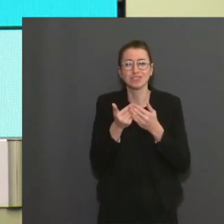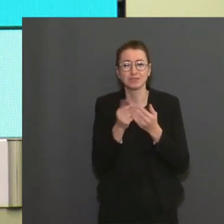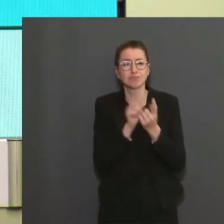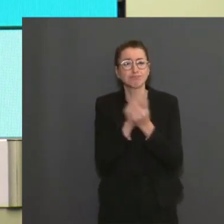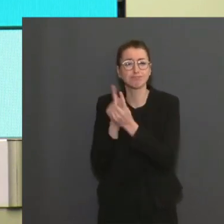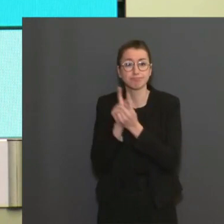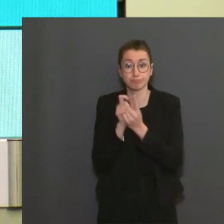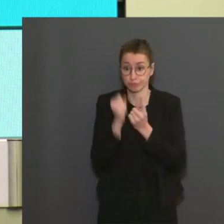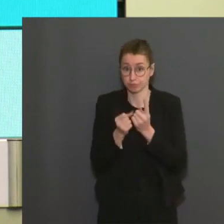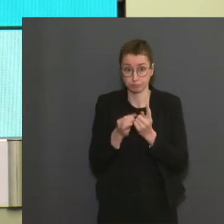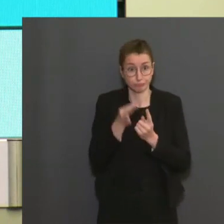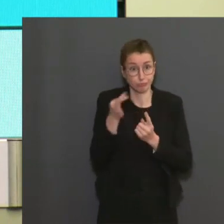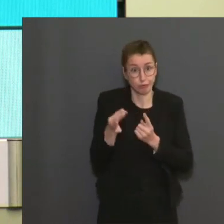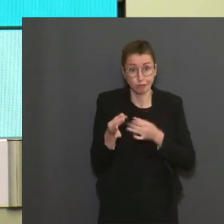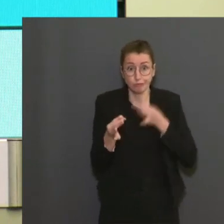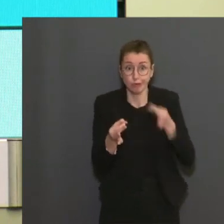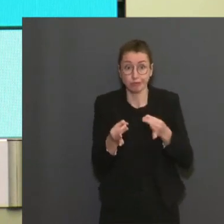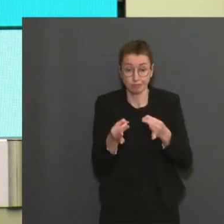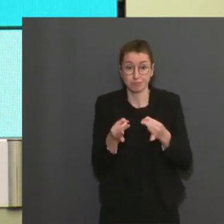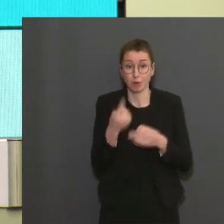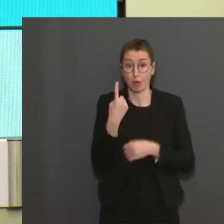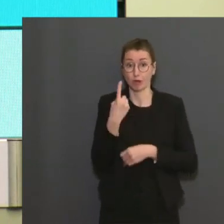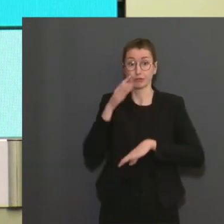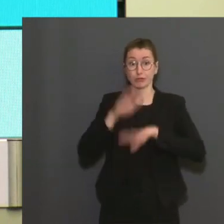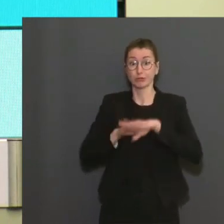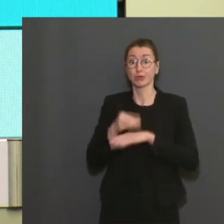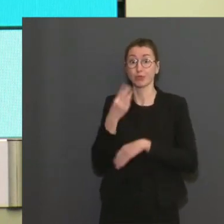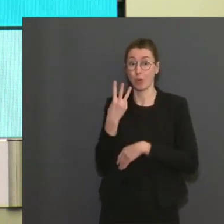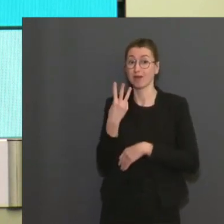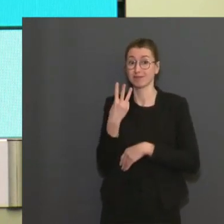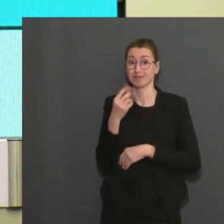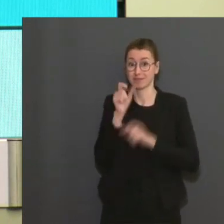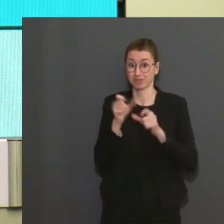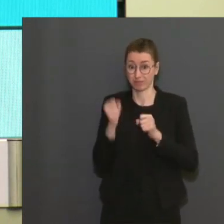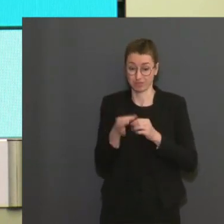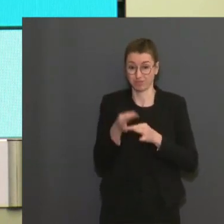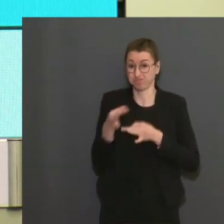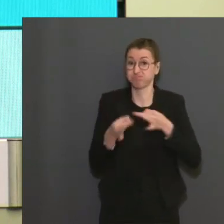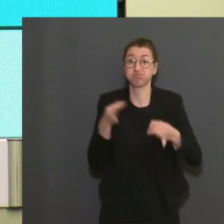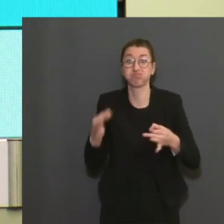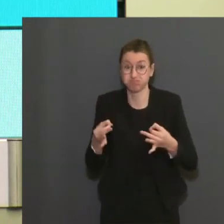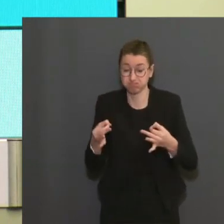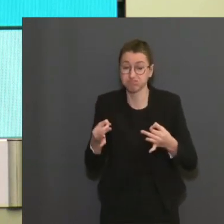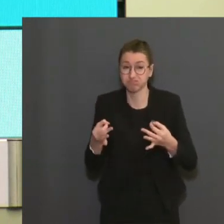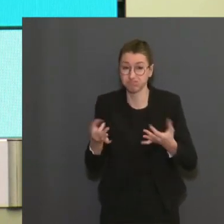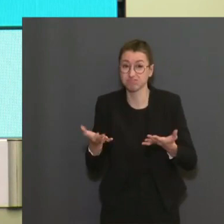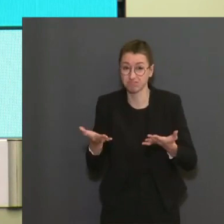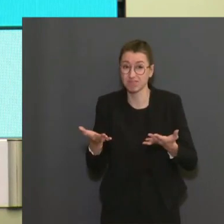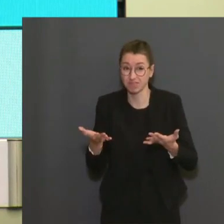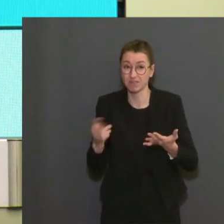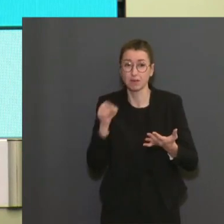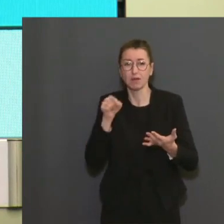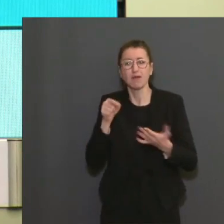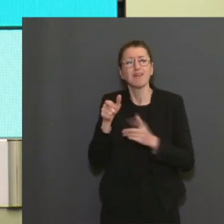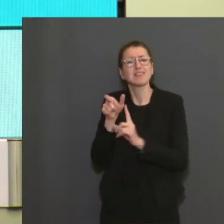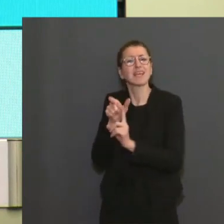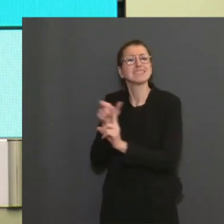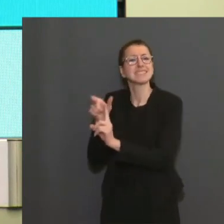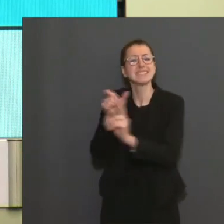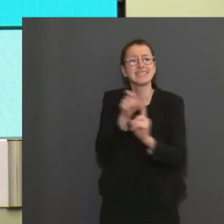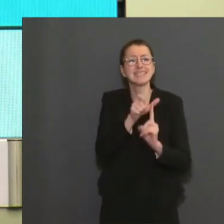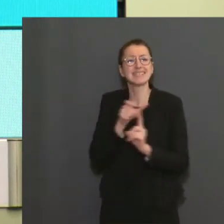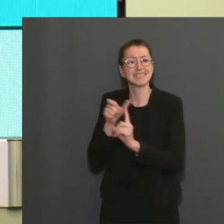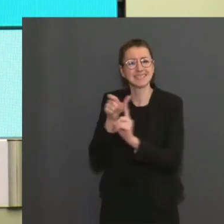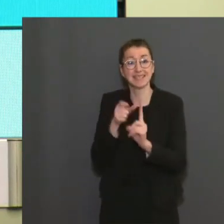positive. Dans les systèmes de suivi de patients, donc dans le tracing, nous savons qu'il y a en moyenne actuellement 3